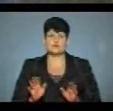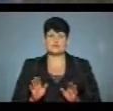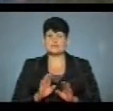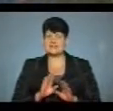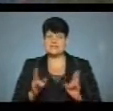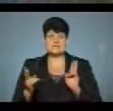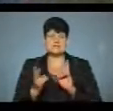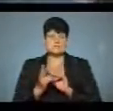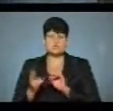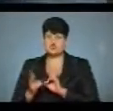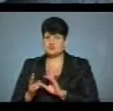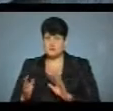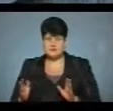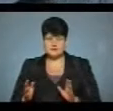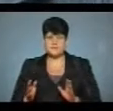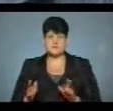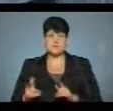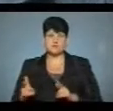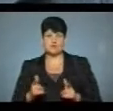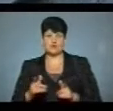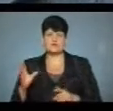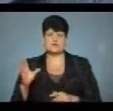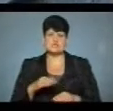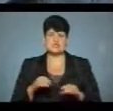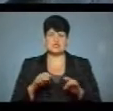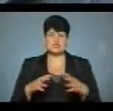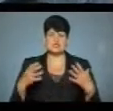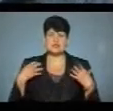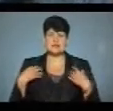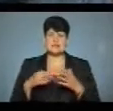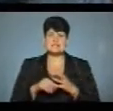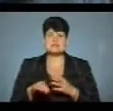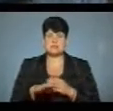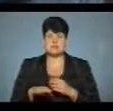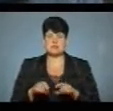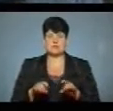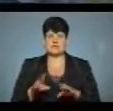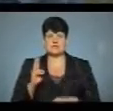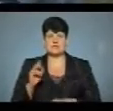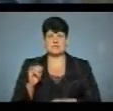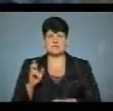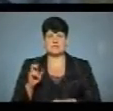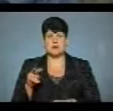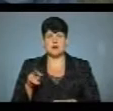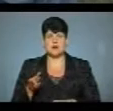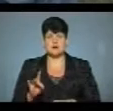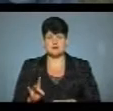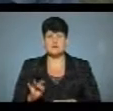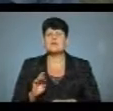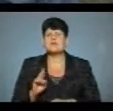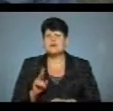не зустрічалися, підготовлював всі рішення начальник земельного відділу Кібляр, як